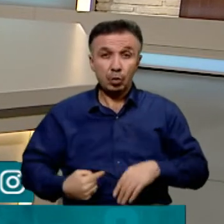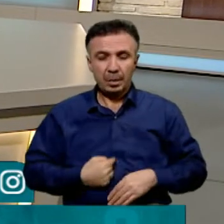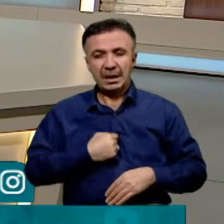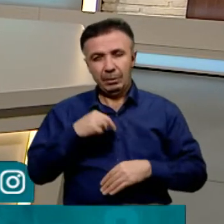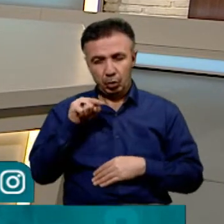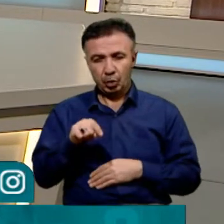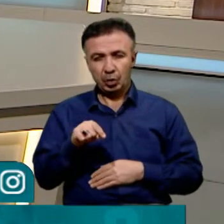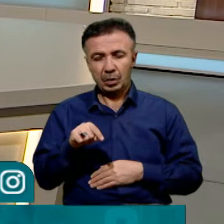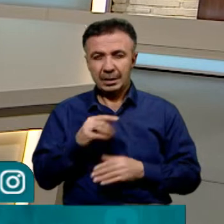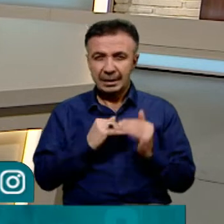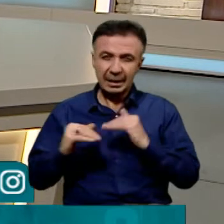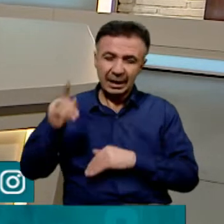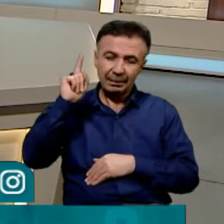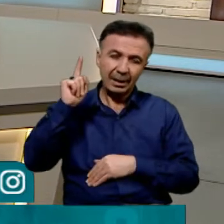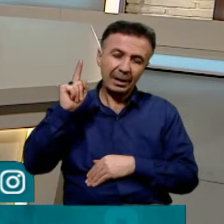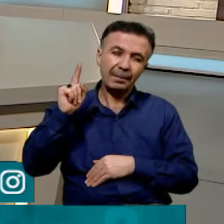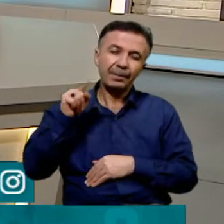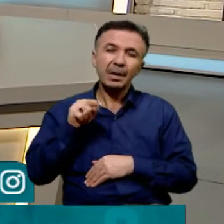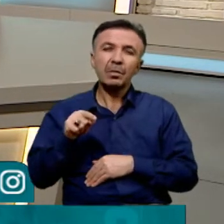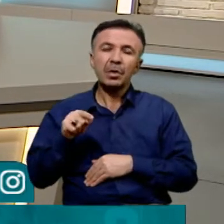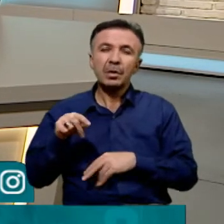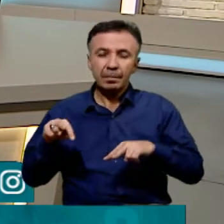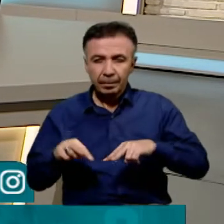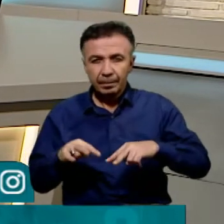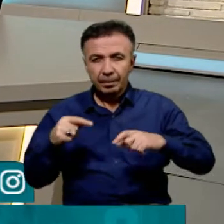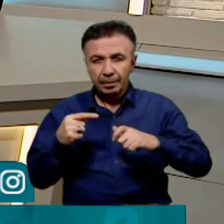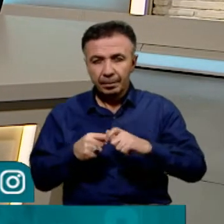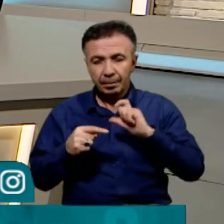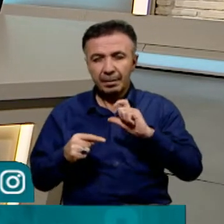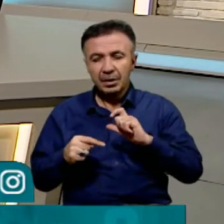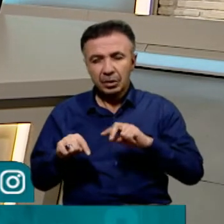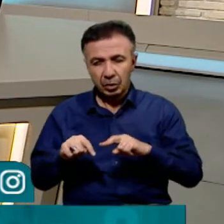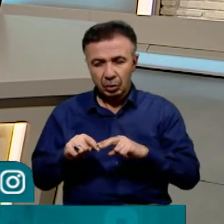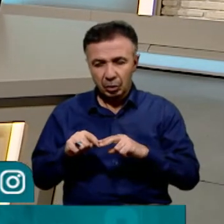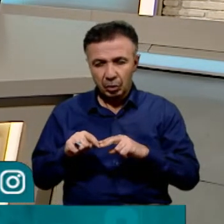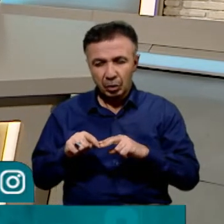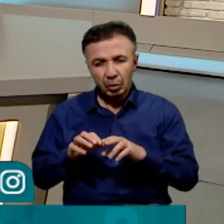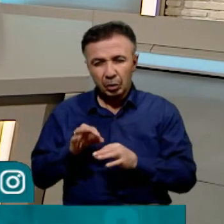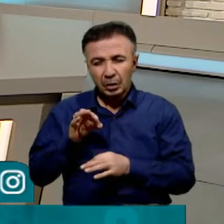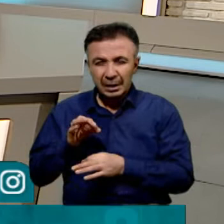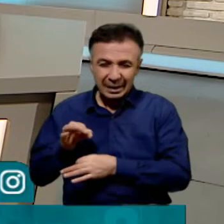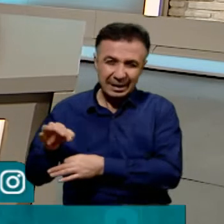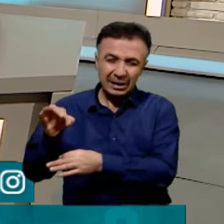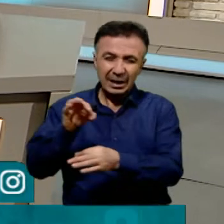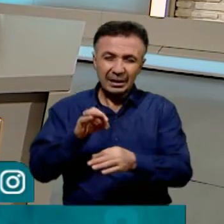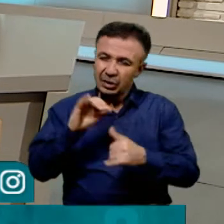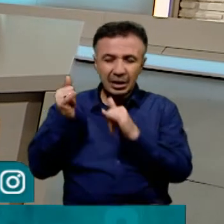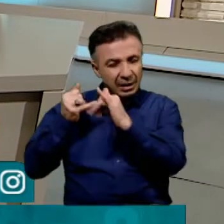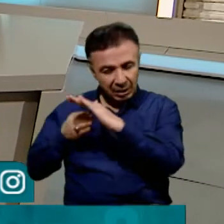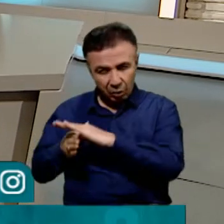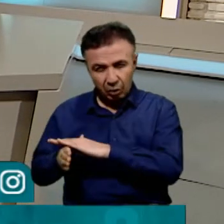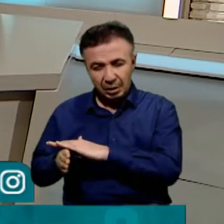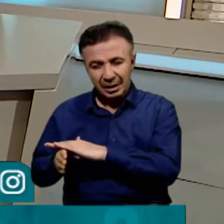Cenabı Allah ara bu bu Mecnun kişileri de cennetine İlhak edecek Onu Nimet